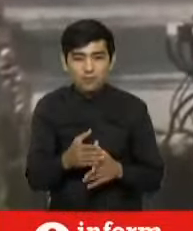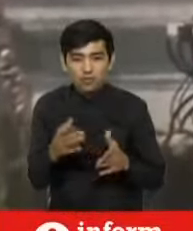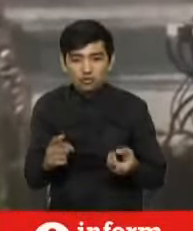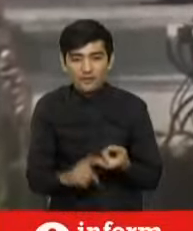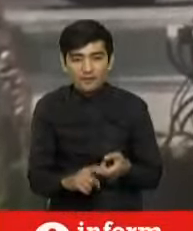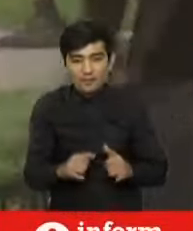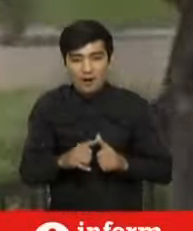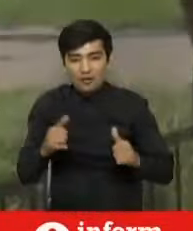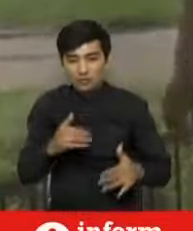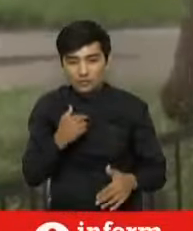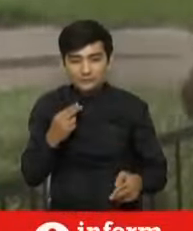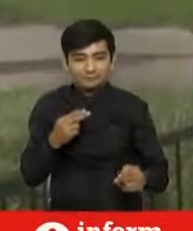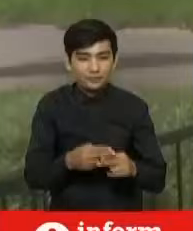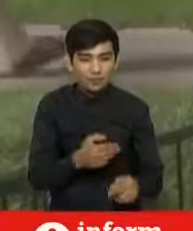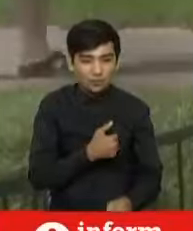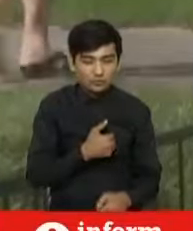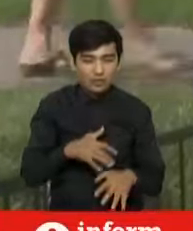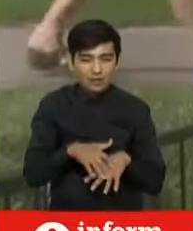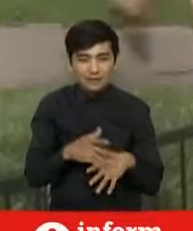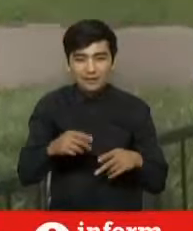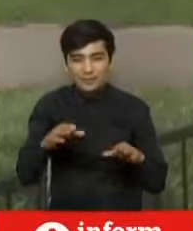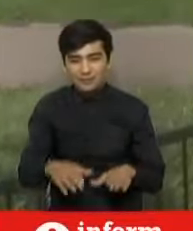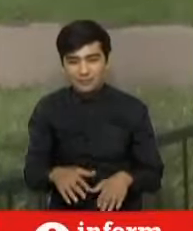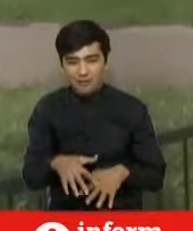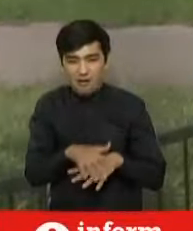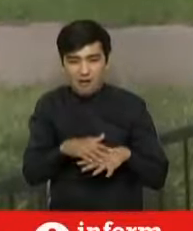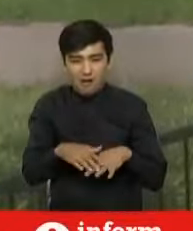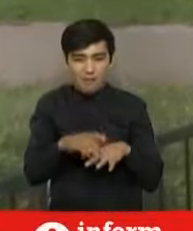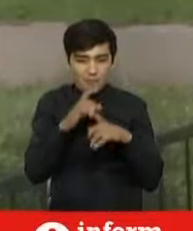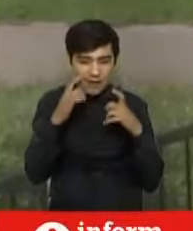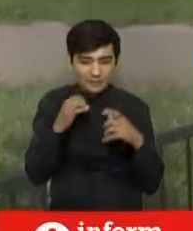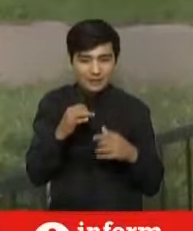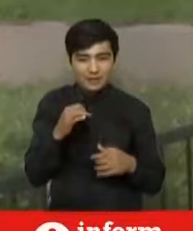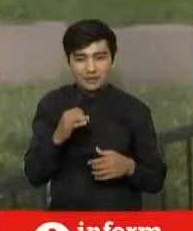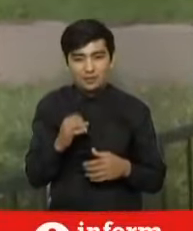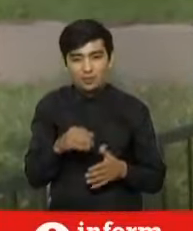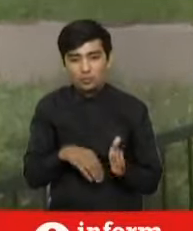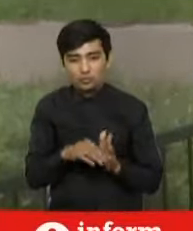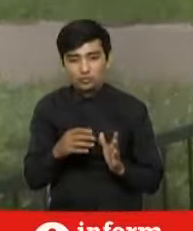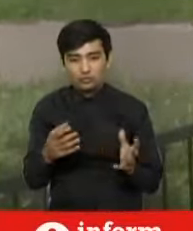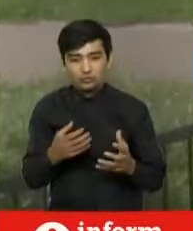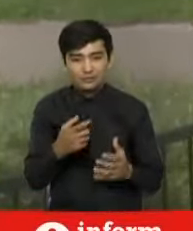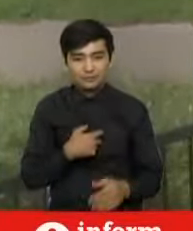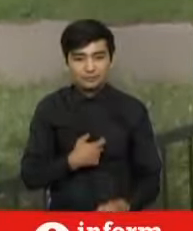таралуына жол бермеу үшін халық көп жүретін орындарда маска тағып, қарапайым сақтық ережелеріне мән беру керек, дейді